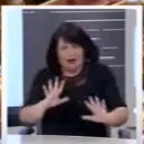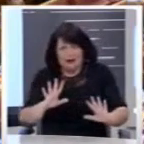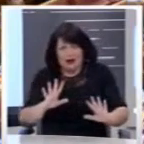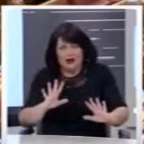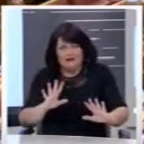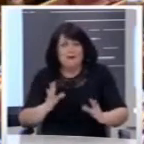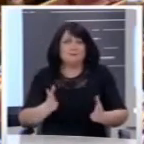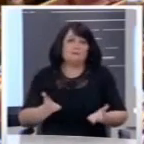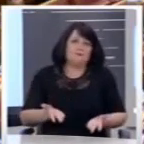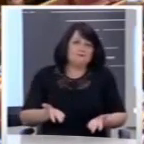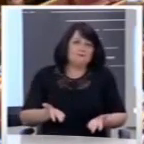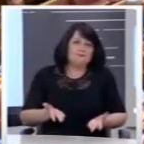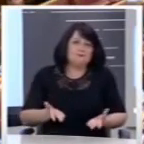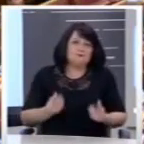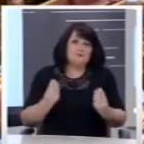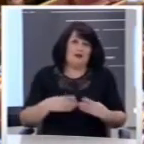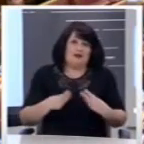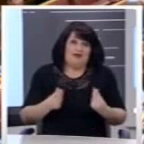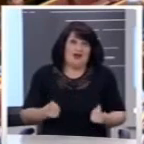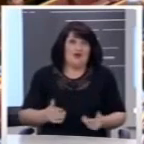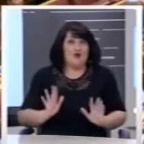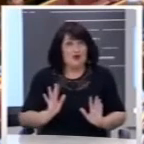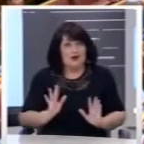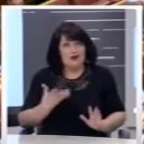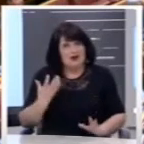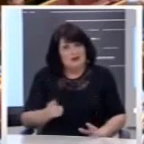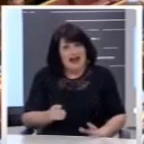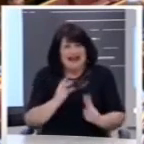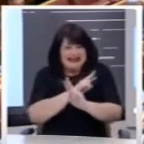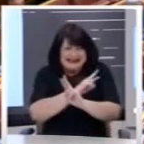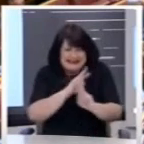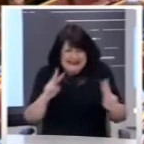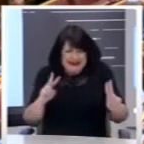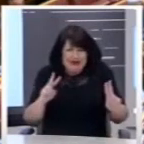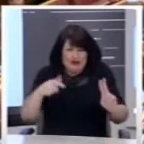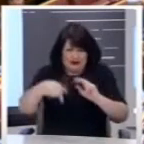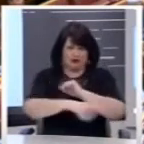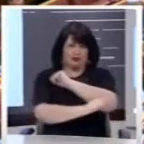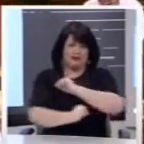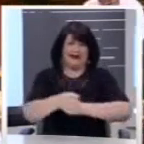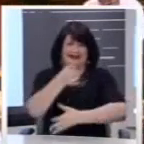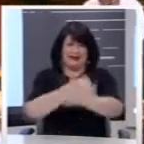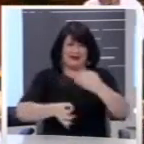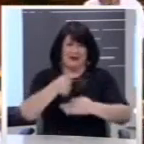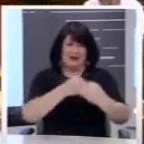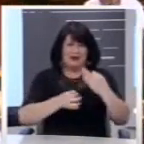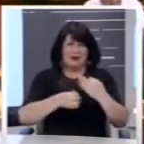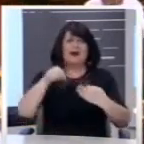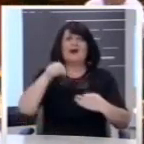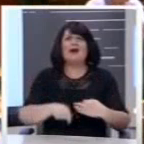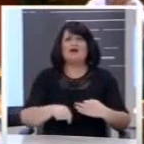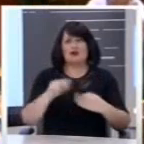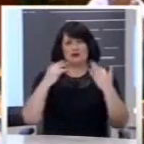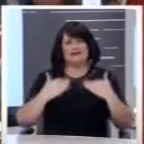βρίσκω εξαιρετικά ευγενικό όταν υπάρχει πάρα πολύ σαφή διατύπωση του Γενικού Γραμματέα να τίθονται αυτές στην Ελληνική